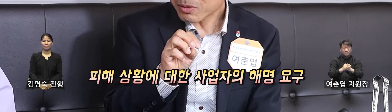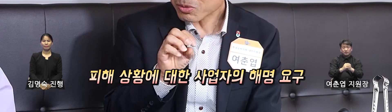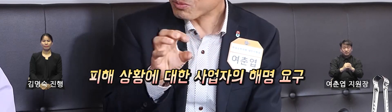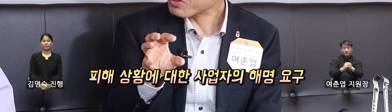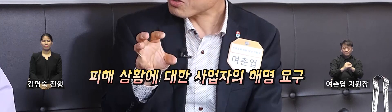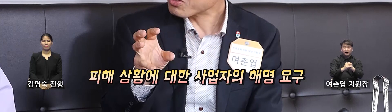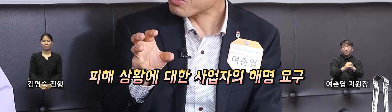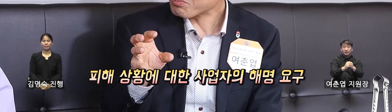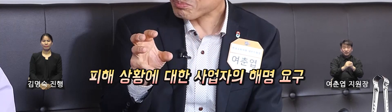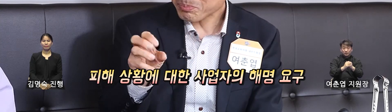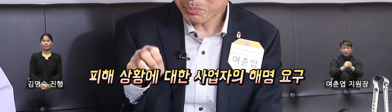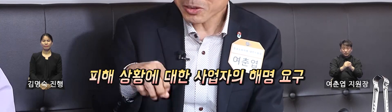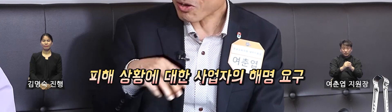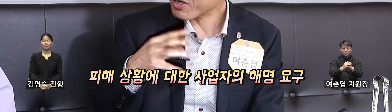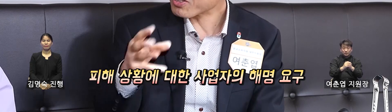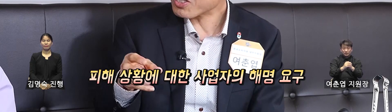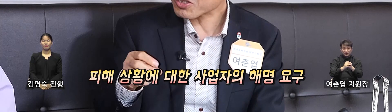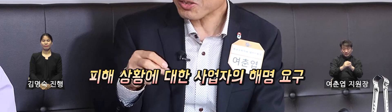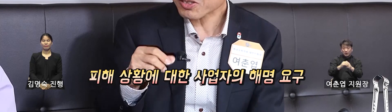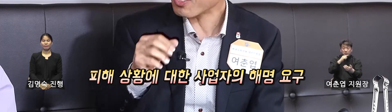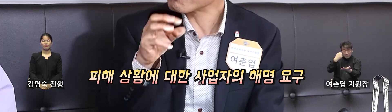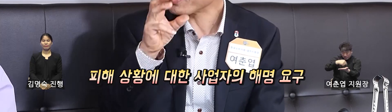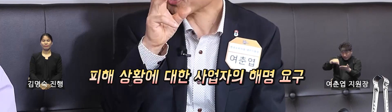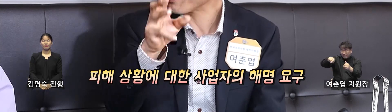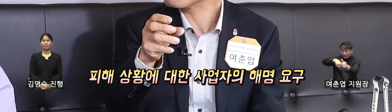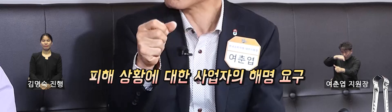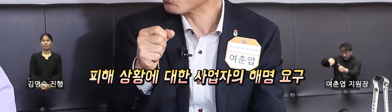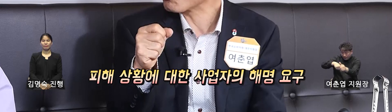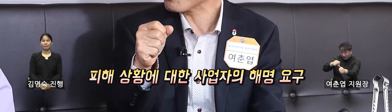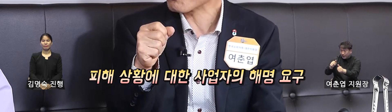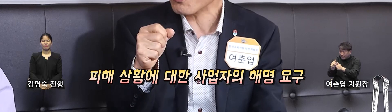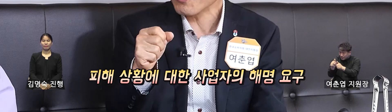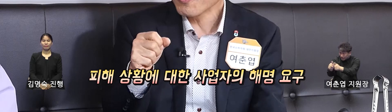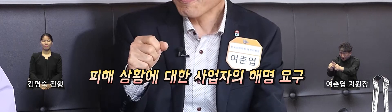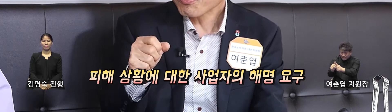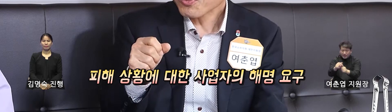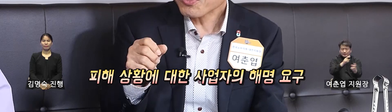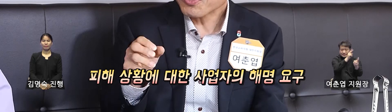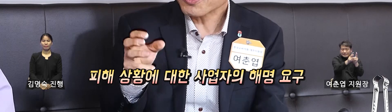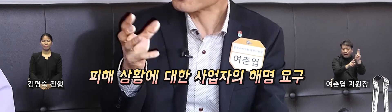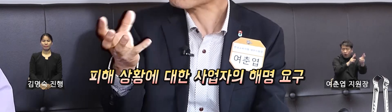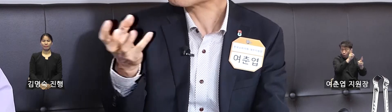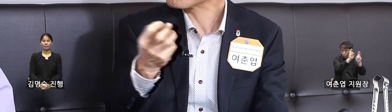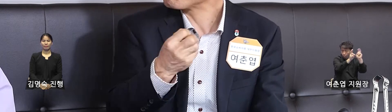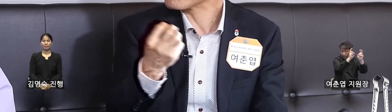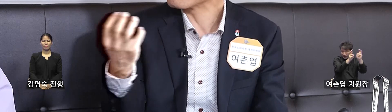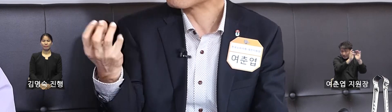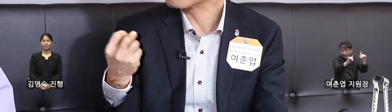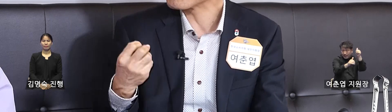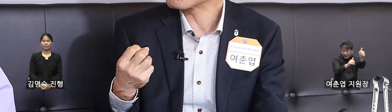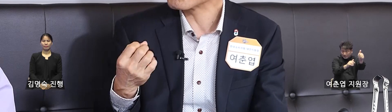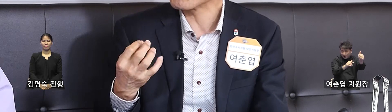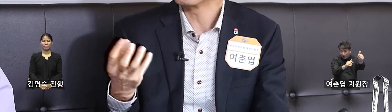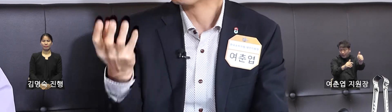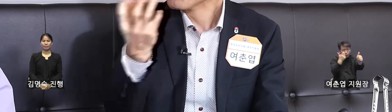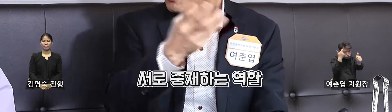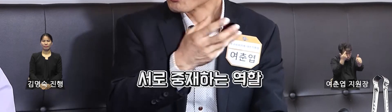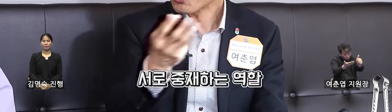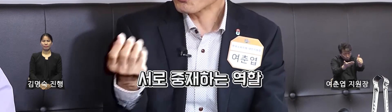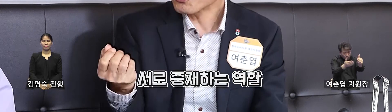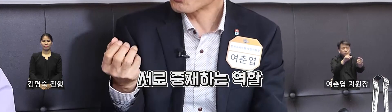사업자 소비자였던 피해 상황에 대해서 사업자의 해명을 요구하고 그 양측의 입장을 들어가지고